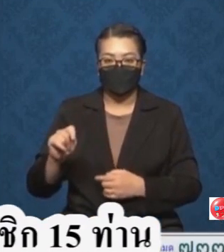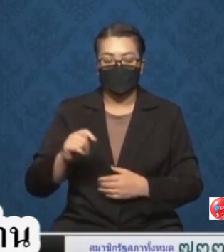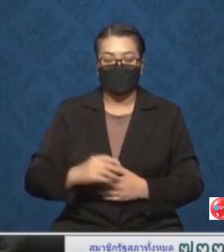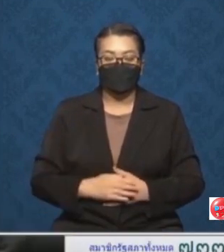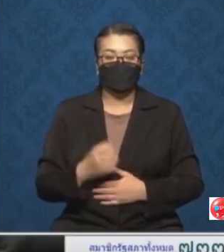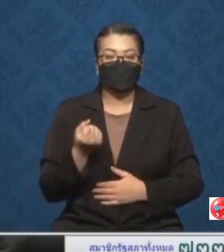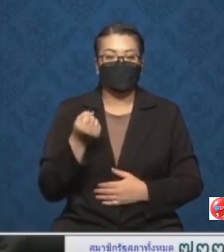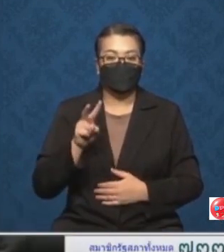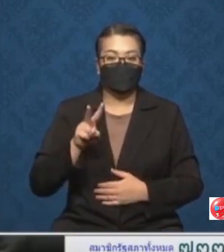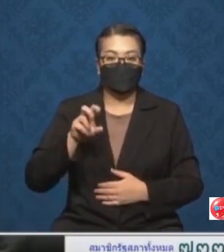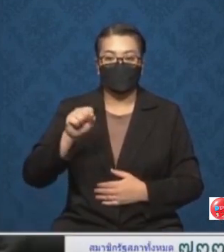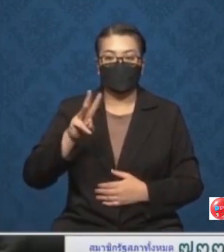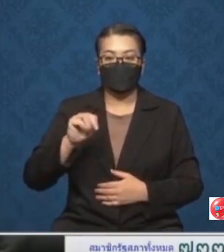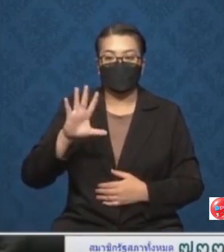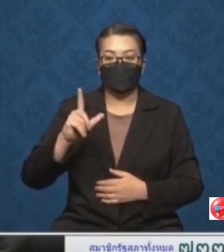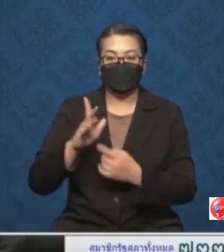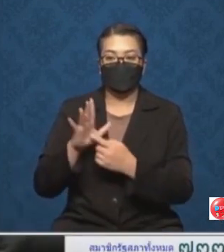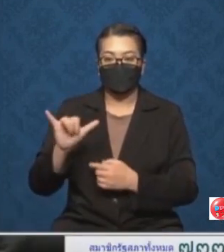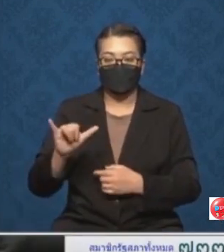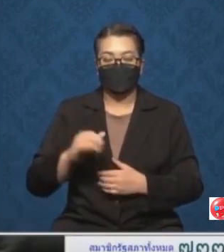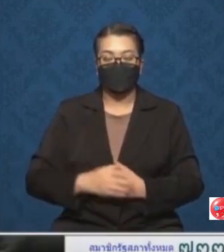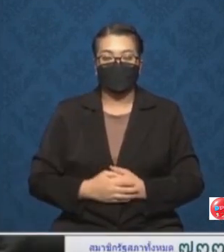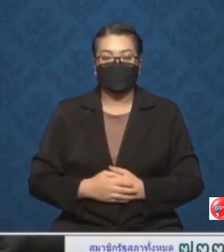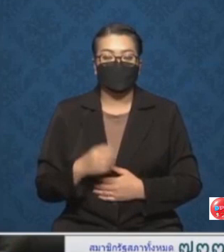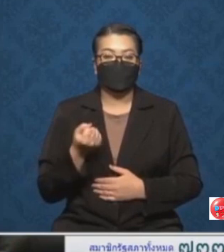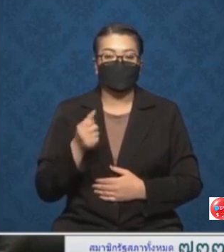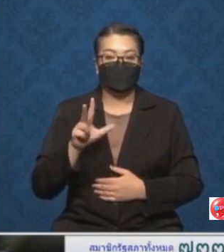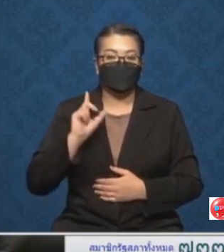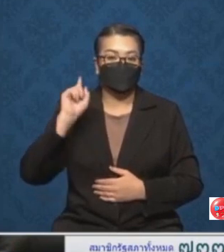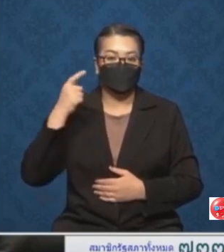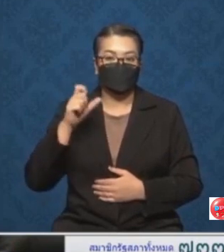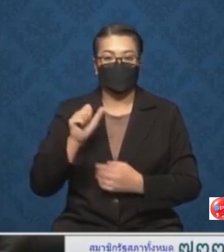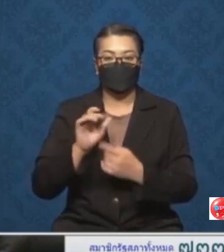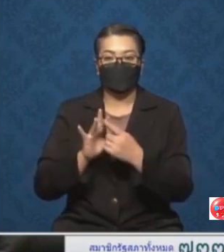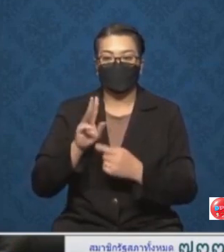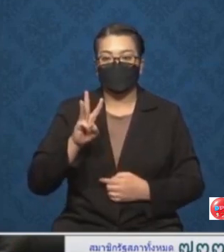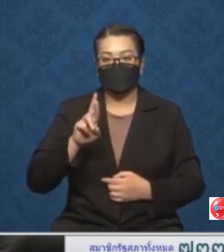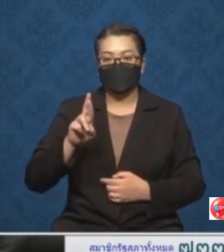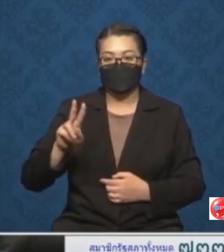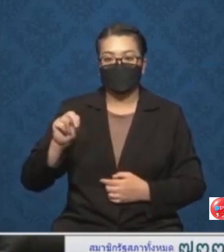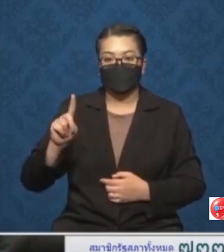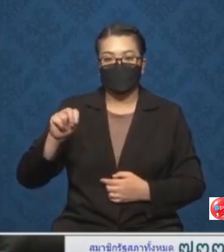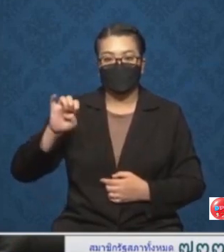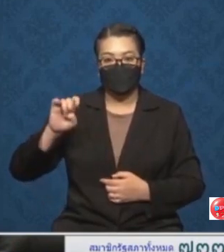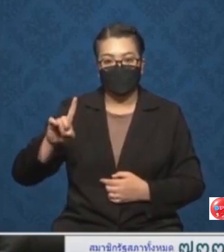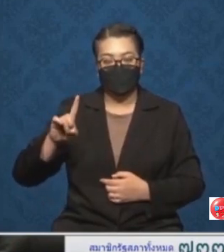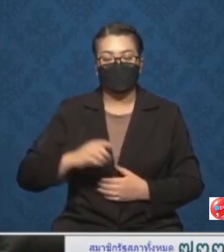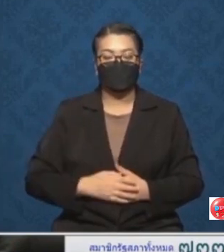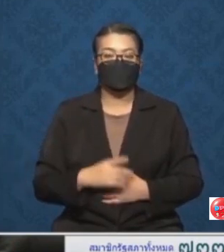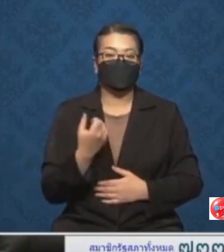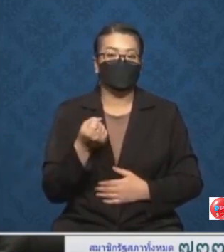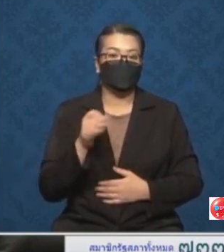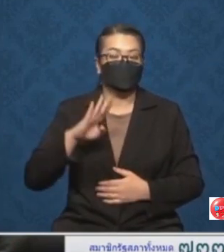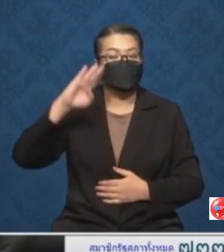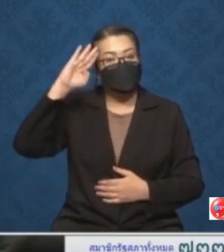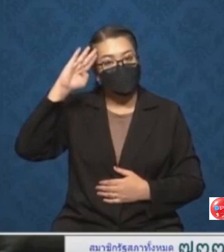สมชายแสวงการ13นางสุวรรณีสิริเวชพันธ์14พลเ